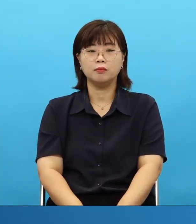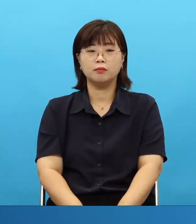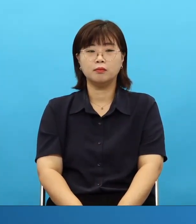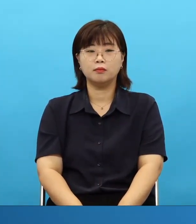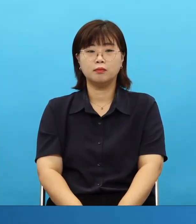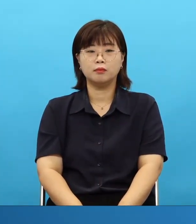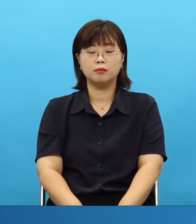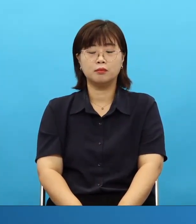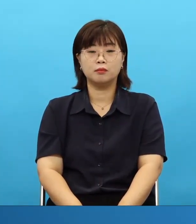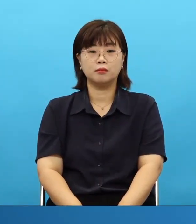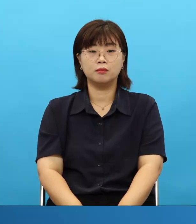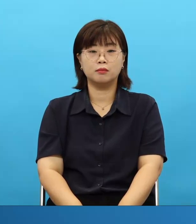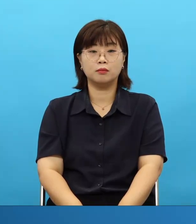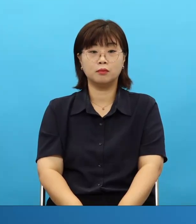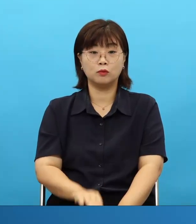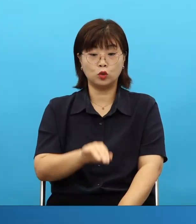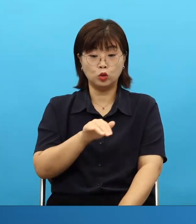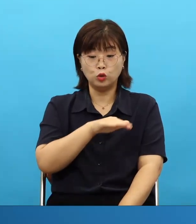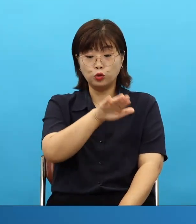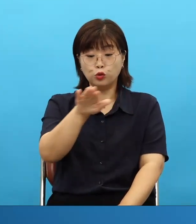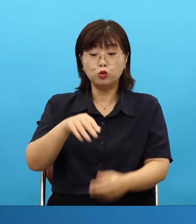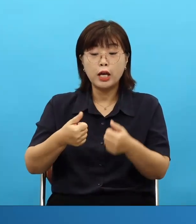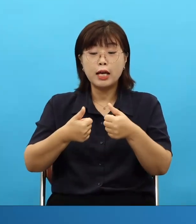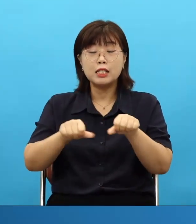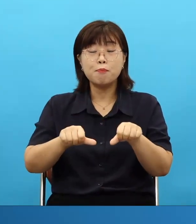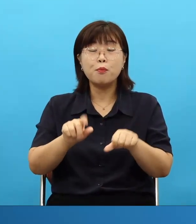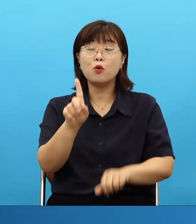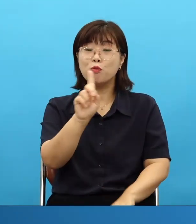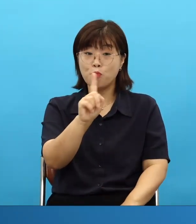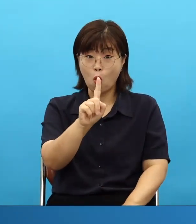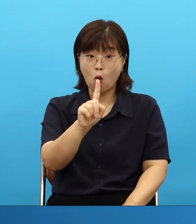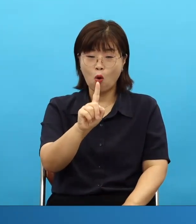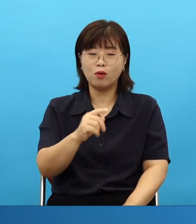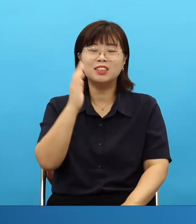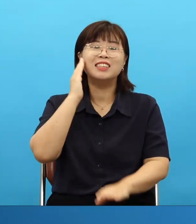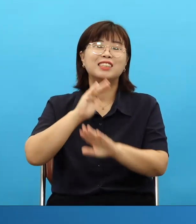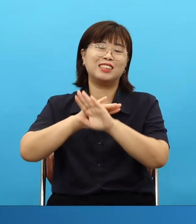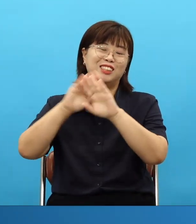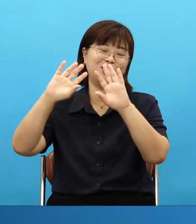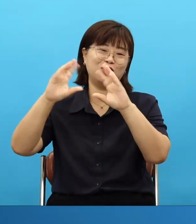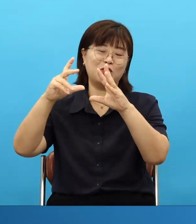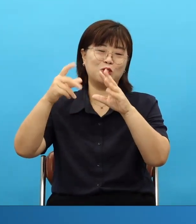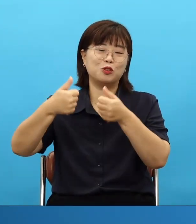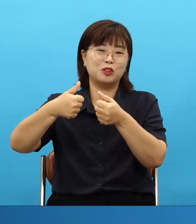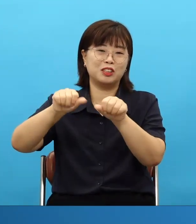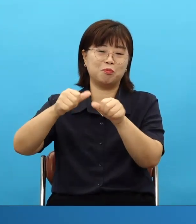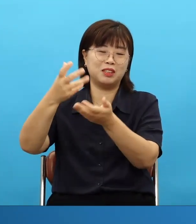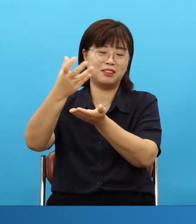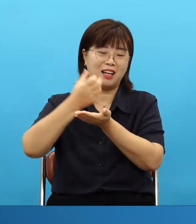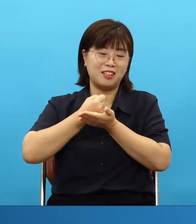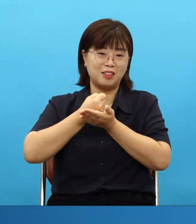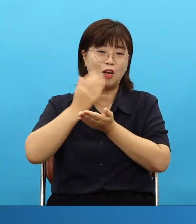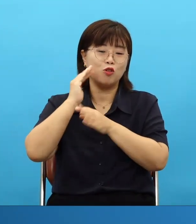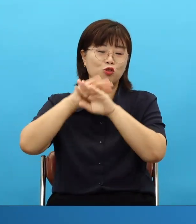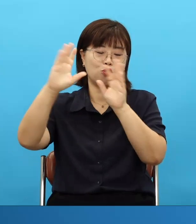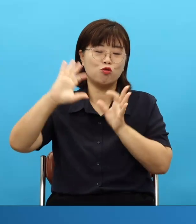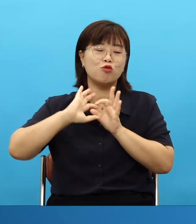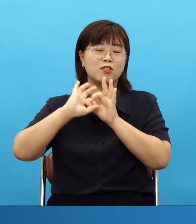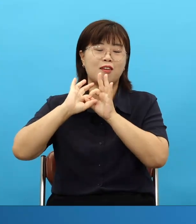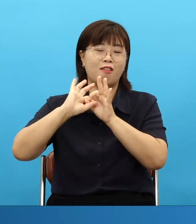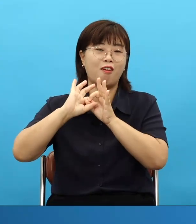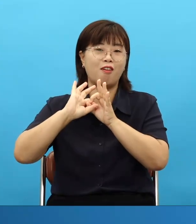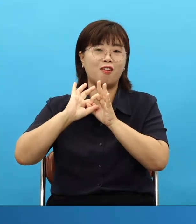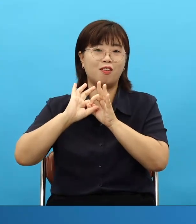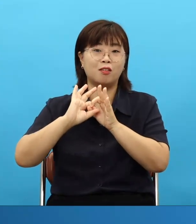individual. 이게 우리 배경이기 때문에 그렇습니다. The reason for this is because this is our background. 여러분은 꼭 믿으셔야 됩니다. You need to